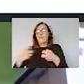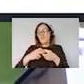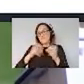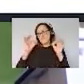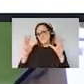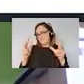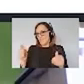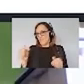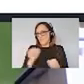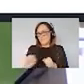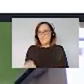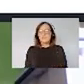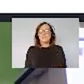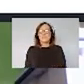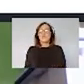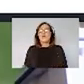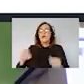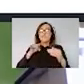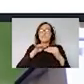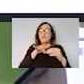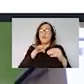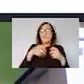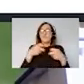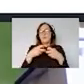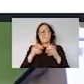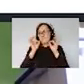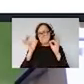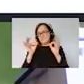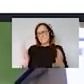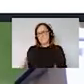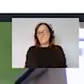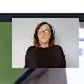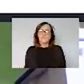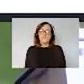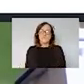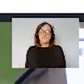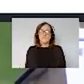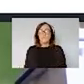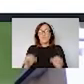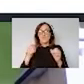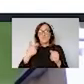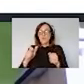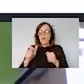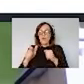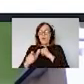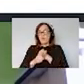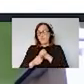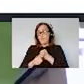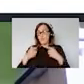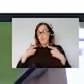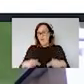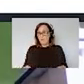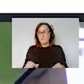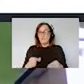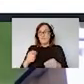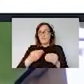wszystko ok, bo przepustowość mam bardzo, bardzo dużą w tym momencie, jeśli chodzi o internet. 169 osób, bardzo dziękuję, drodzy Państwo, i